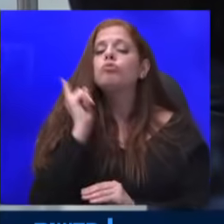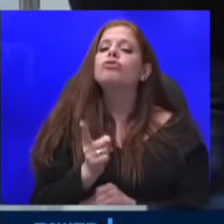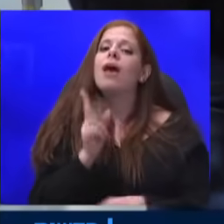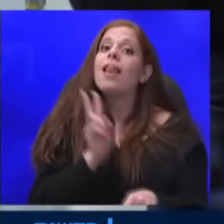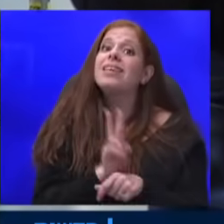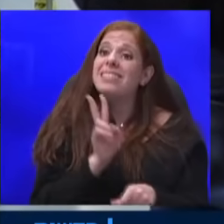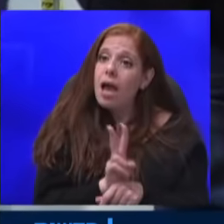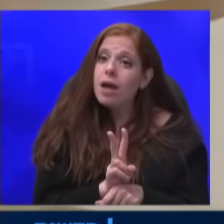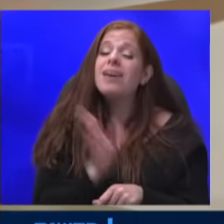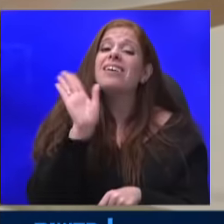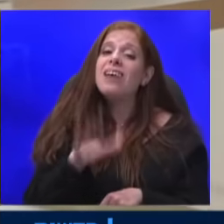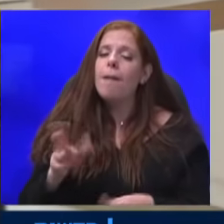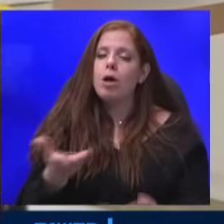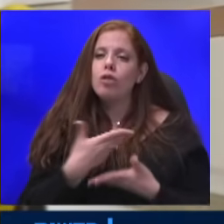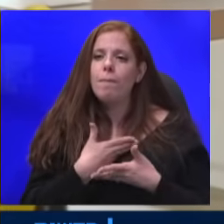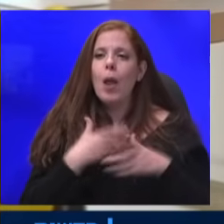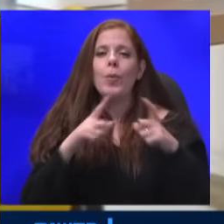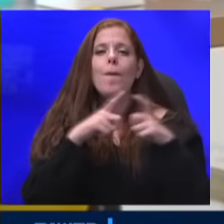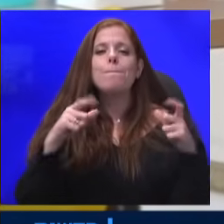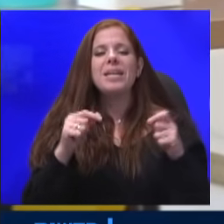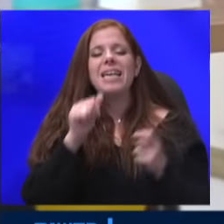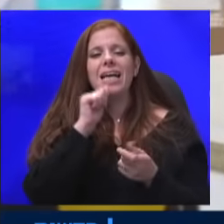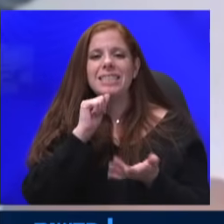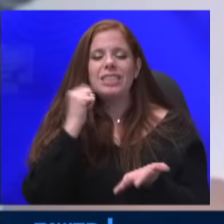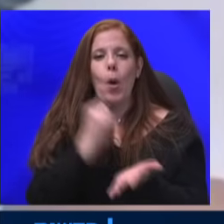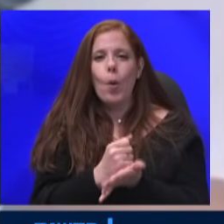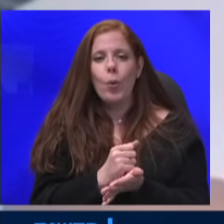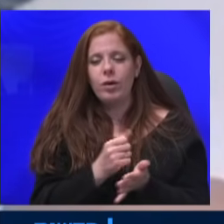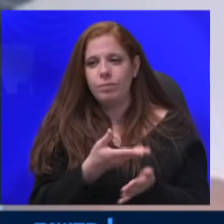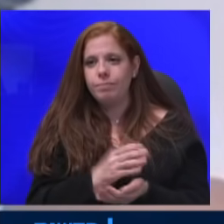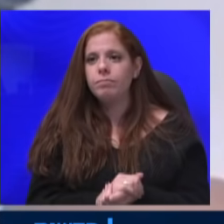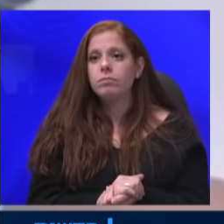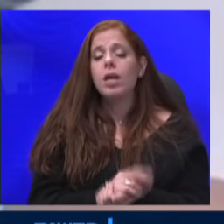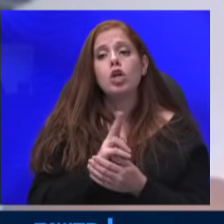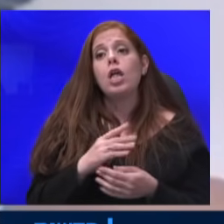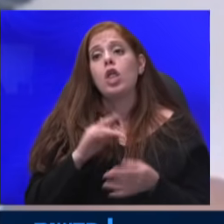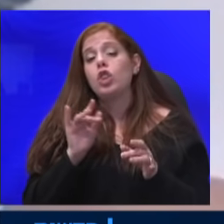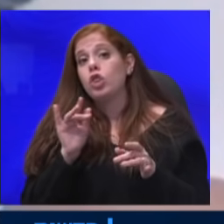להיזהר, גם אחרי שקיבלנו את הפנקס הירוק. יש לי נוגדנים גם טבעיים וגם